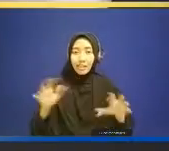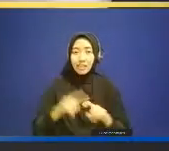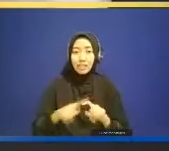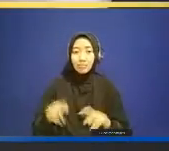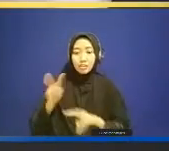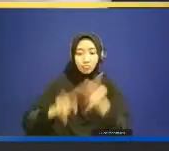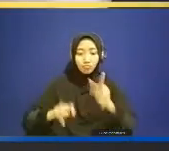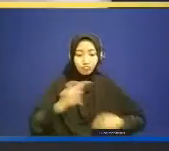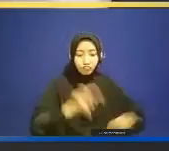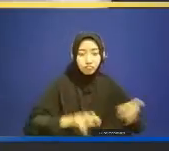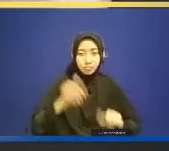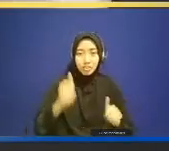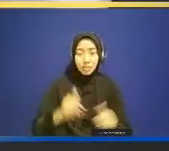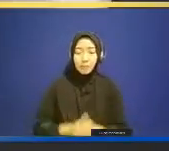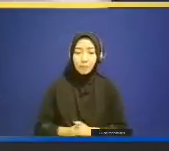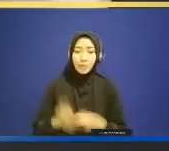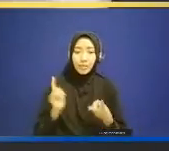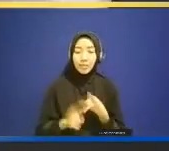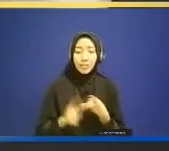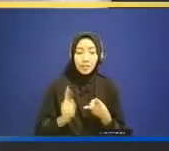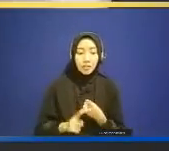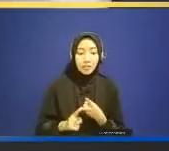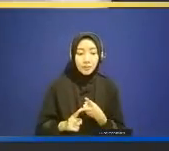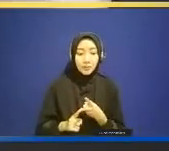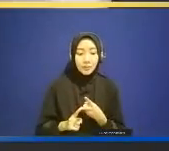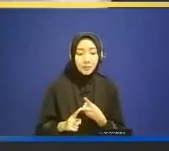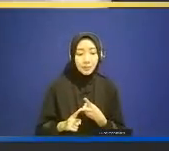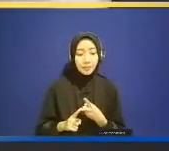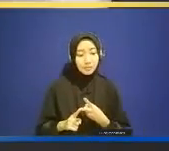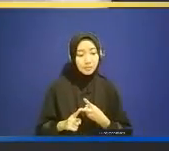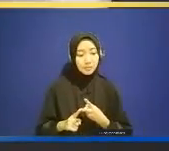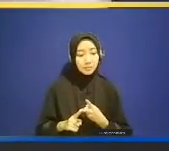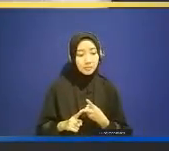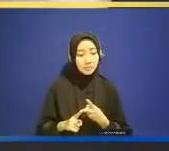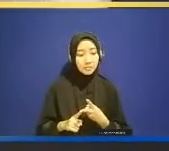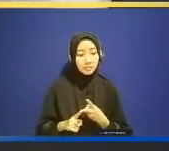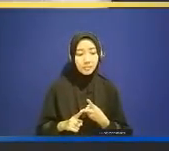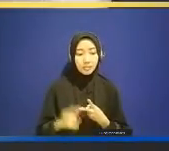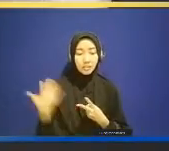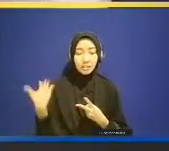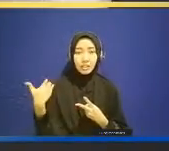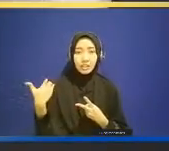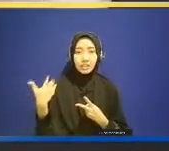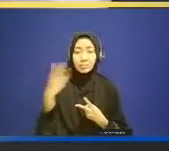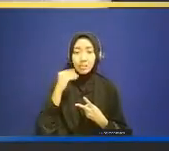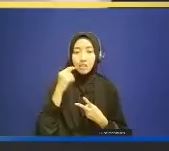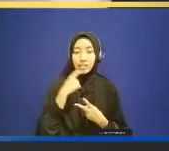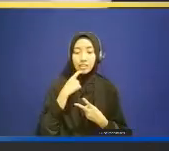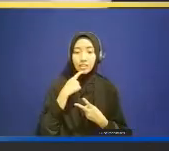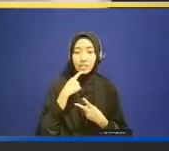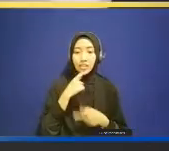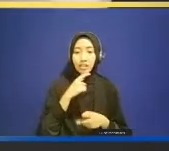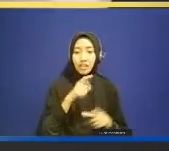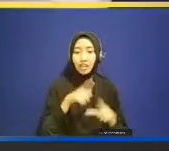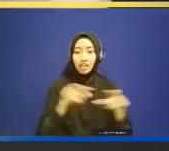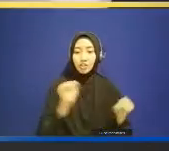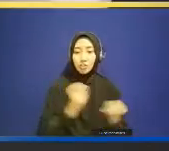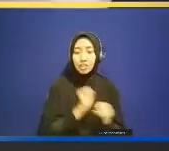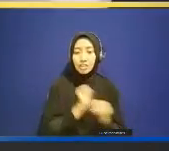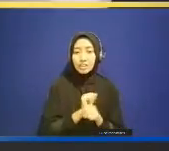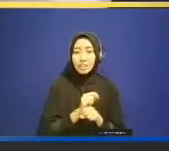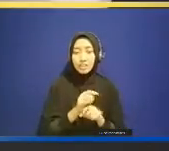dieksplor itu satu Kemudian yang kedua ya Jadi Mbak Dina bicara mengenai kartu pra kerja nggak efektif